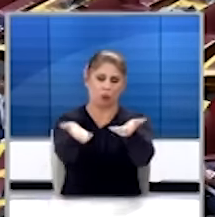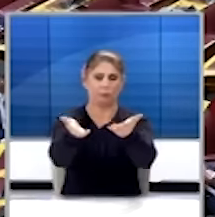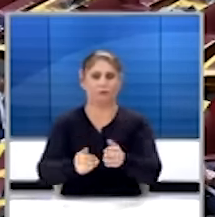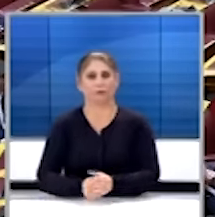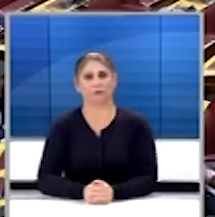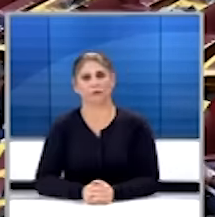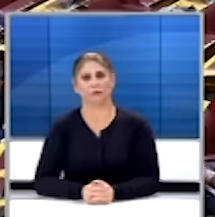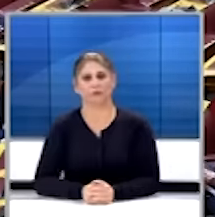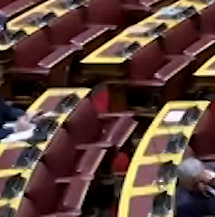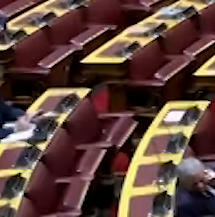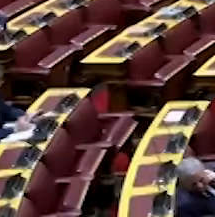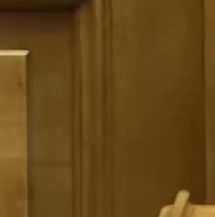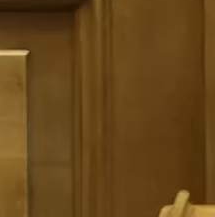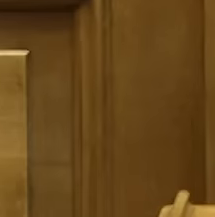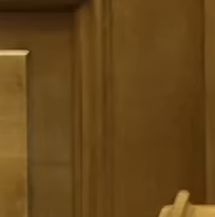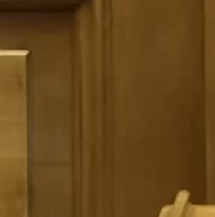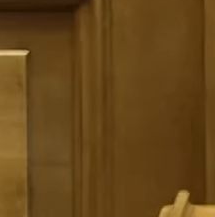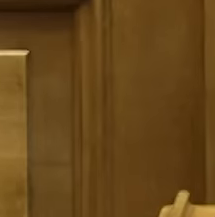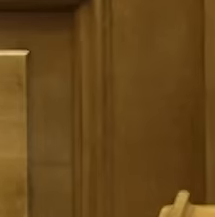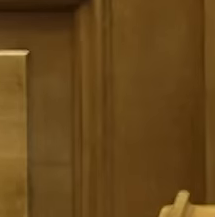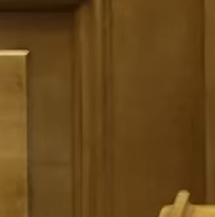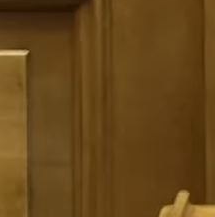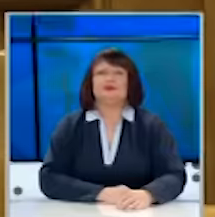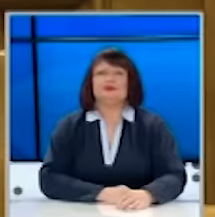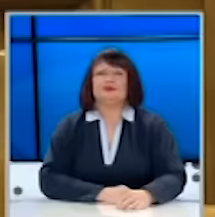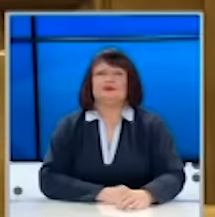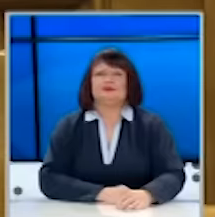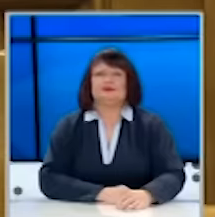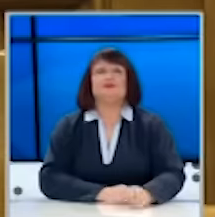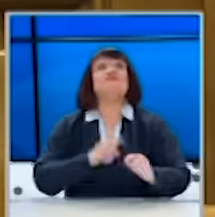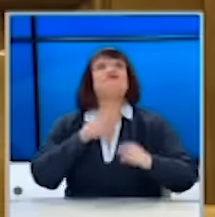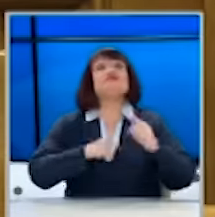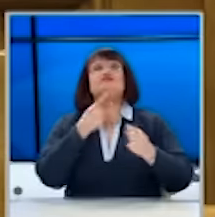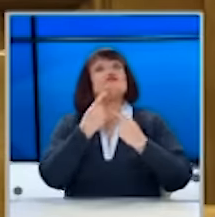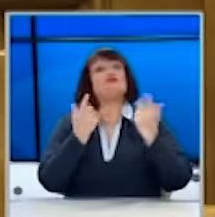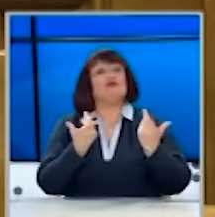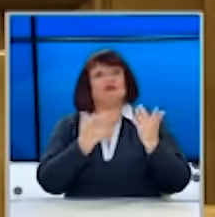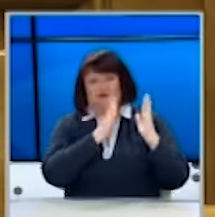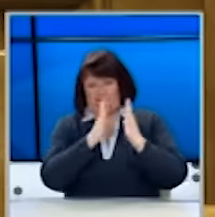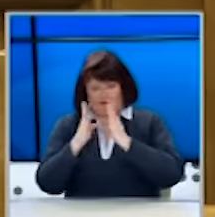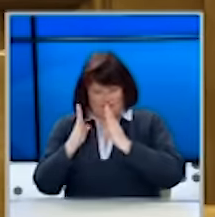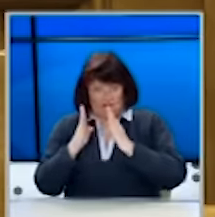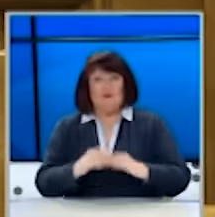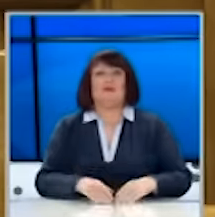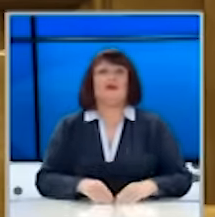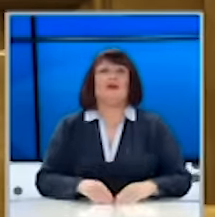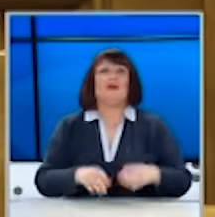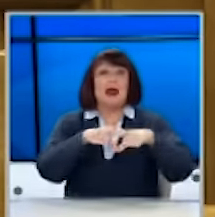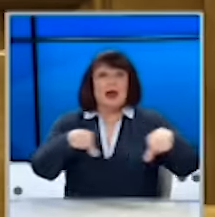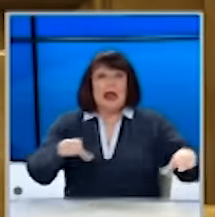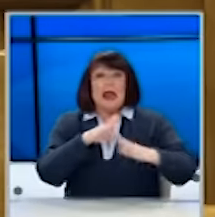Πρόκειται για τις κατευθύνσεις που κοινικά και προκλητικά λένε τα εξής. Πως τα έργα